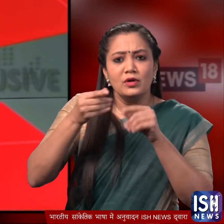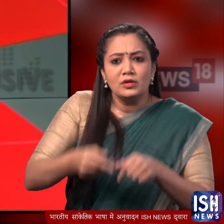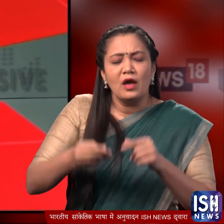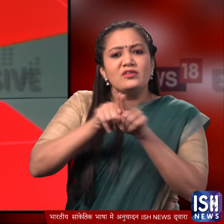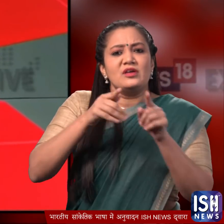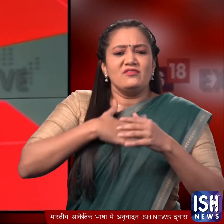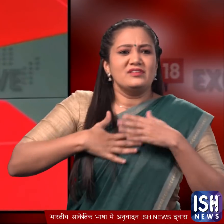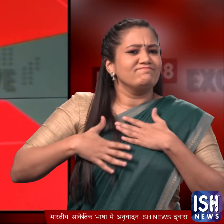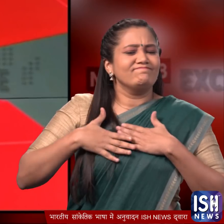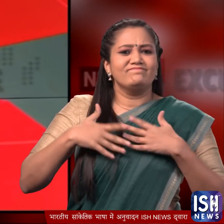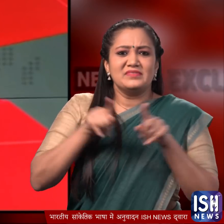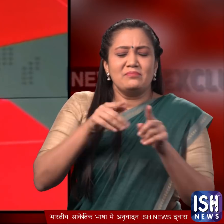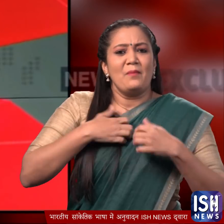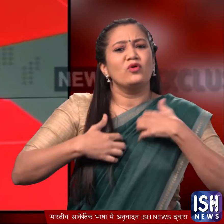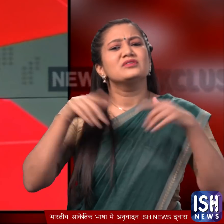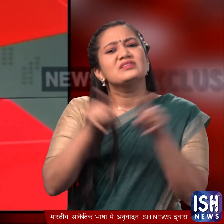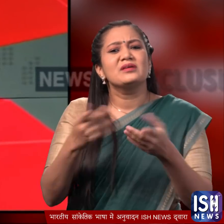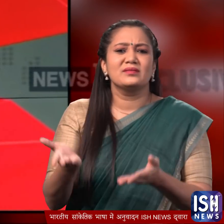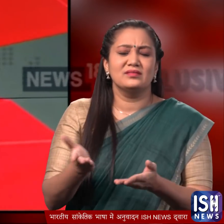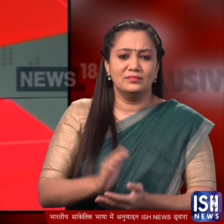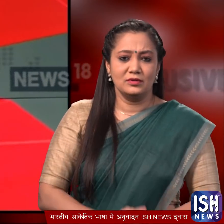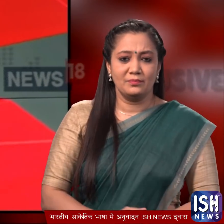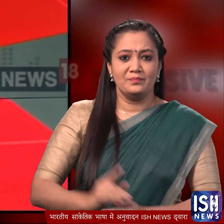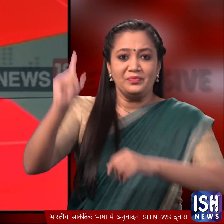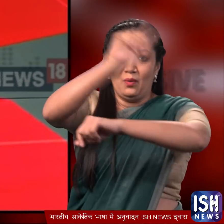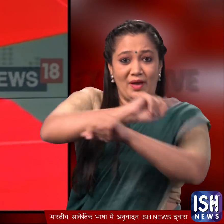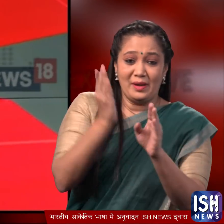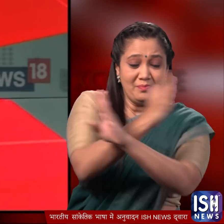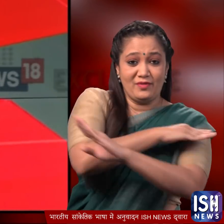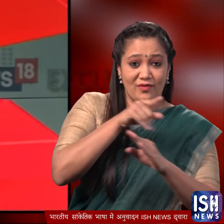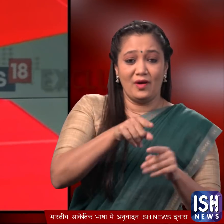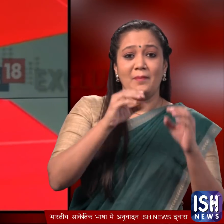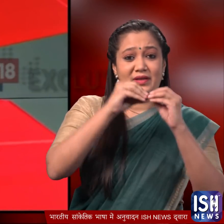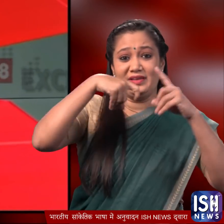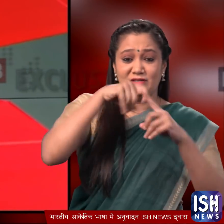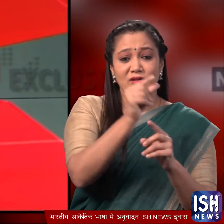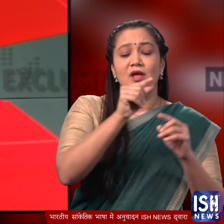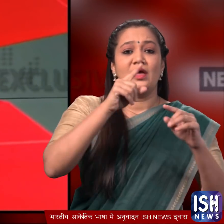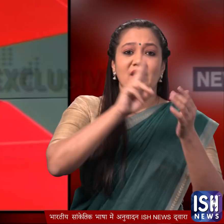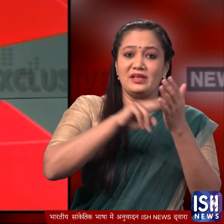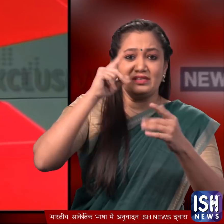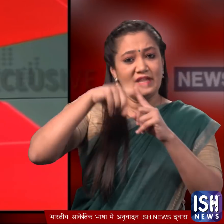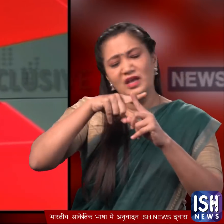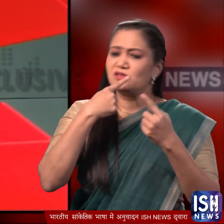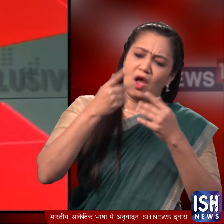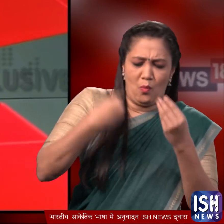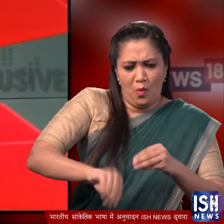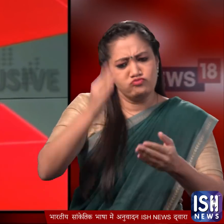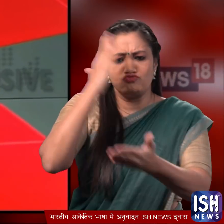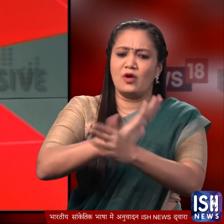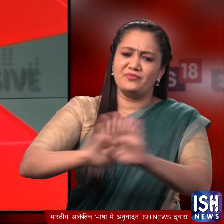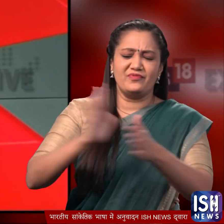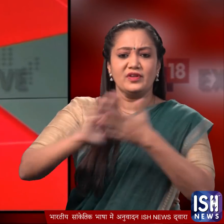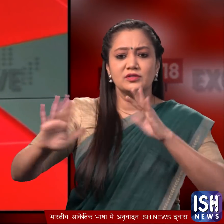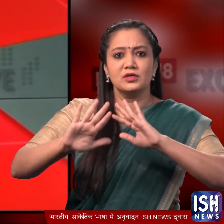आंदोलन भावनाओं के सैलाब में बहता नजर आ रहा है। एक दिन पहले भारतीय किसान यूनियन के नेता नरेश टिकैत धरना खत्म करने का संकेत दे रहे